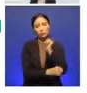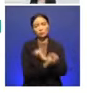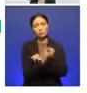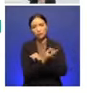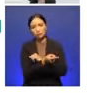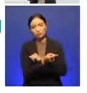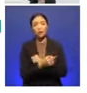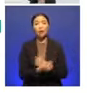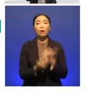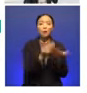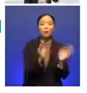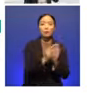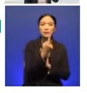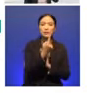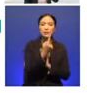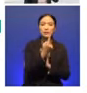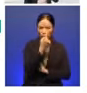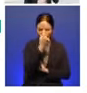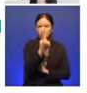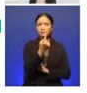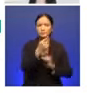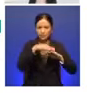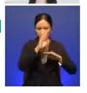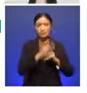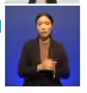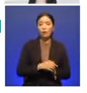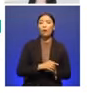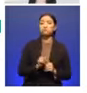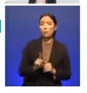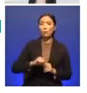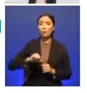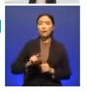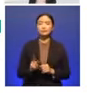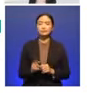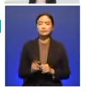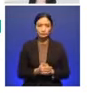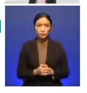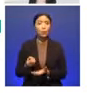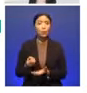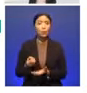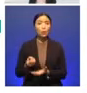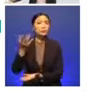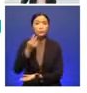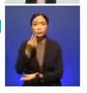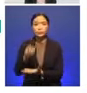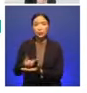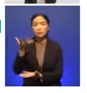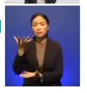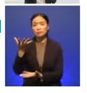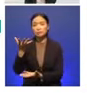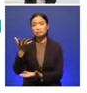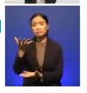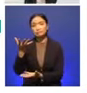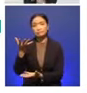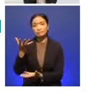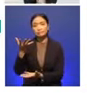น1ครัวเรือนเนี่ยจะมีเด็ก1คนในขณะที่ฝั่งขวามือสุดนะครับที่เป็นฝั่งที่รวยที่สุดเนี่ยนะครับเราจะพบว่าครัวเ